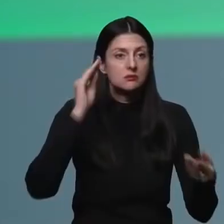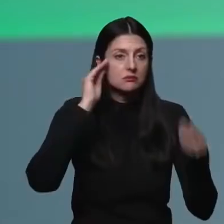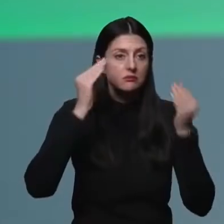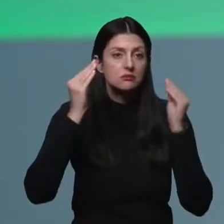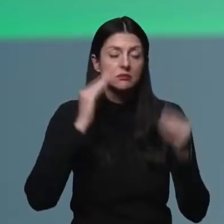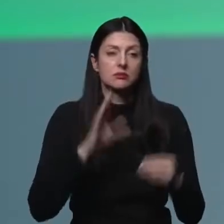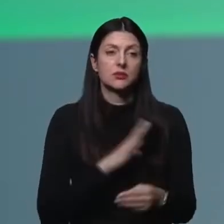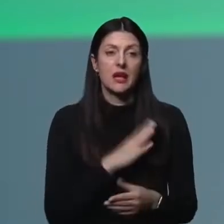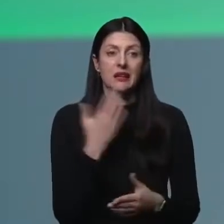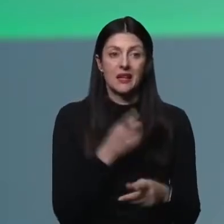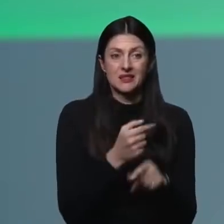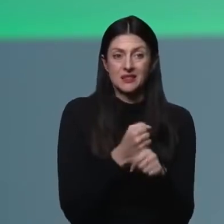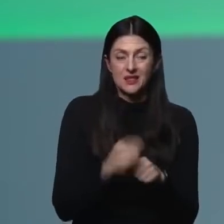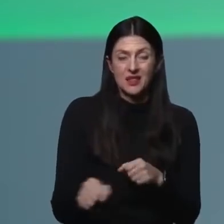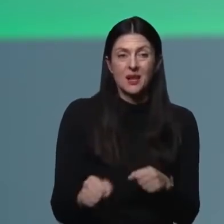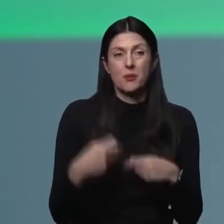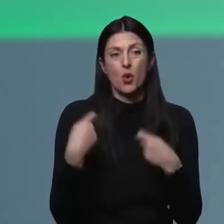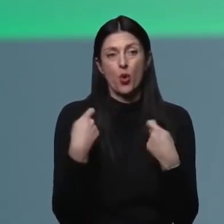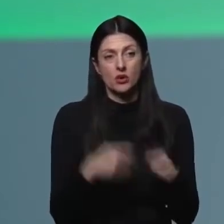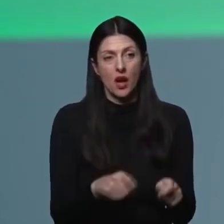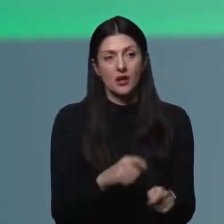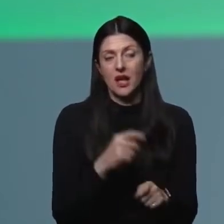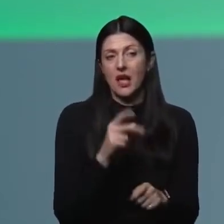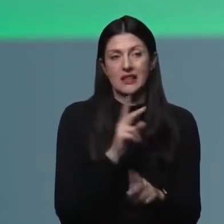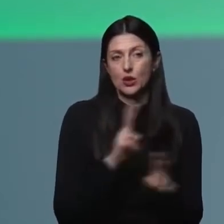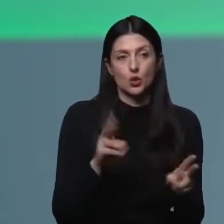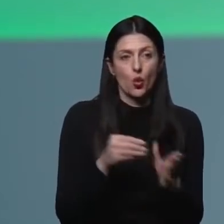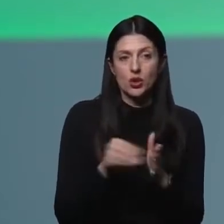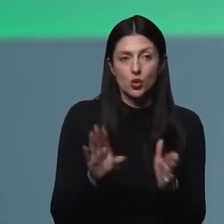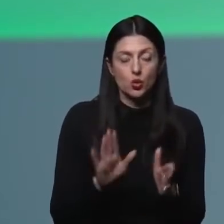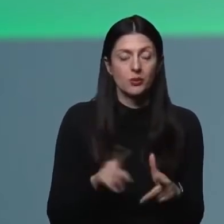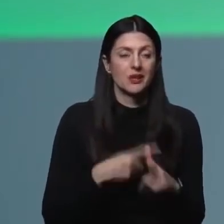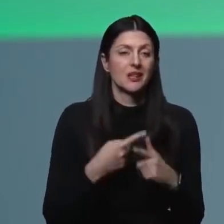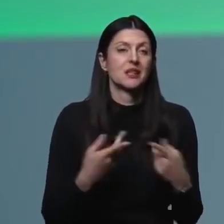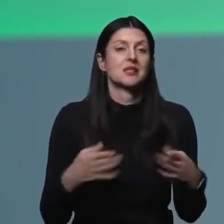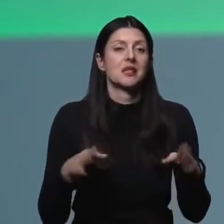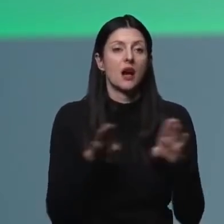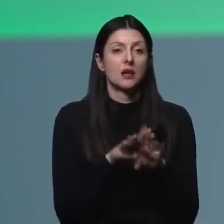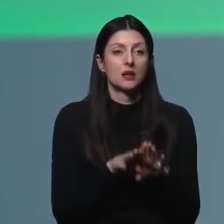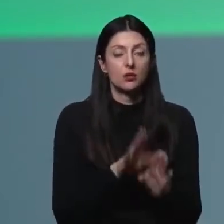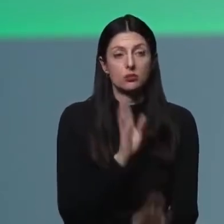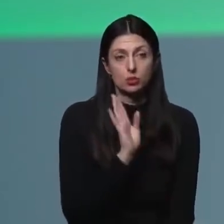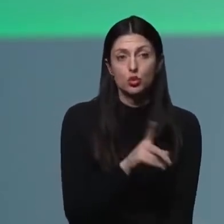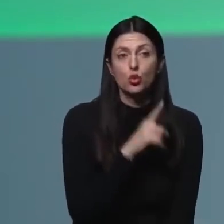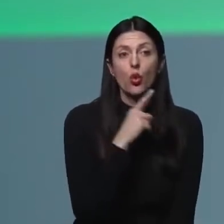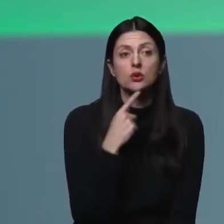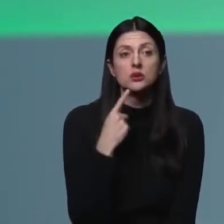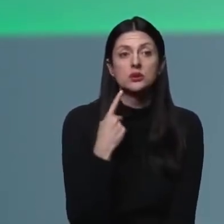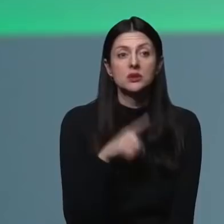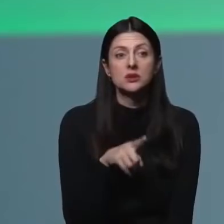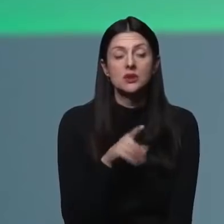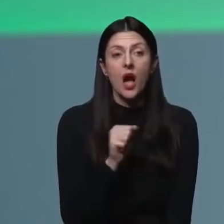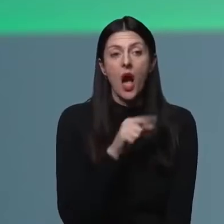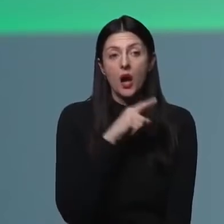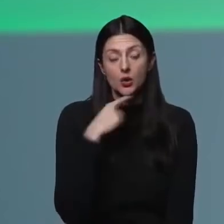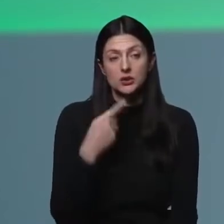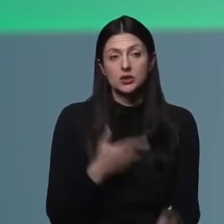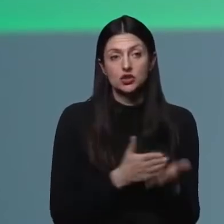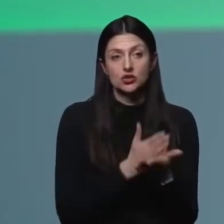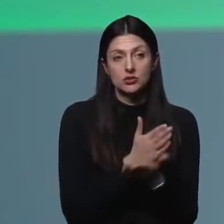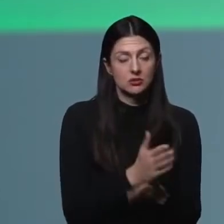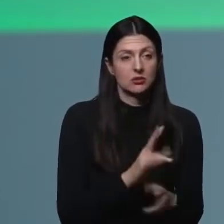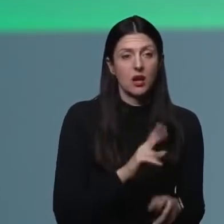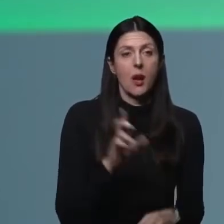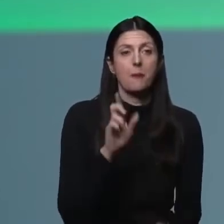олигарха вынудят продать, еще никто не купит, или закрыть, будет Россия. Россия шла по этому пути. У Березовского